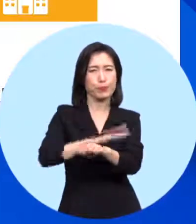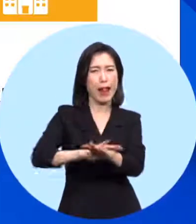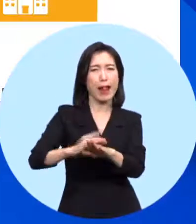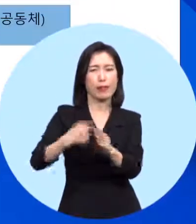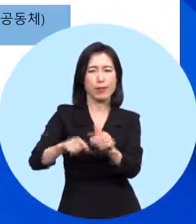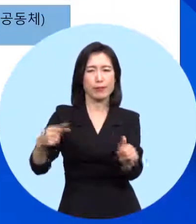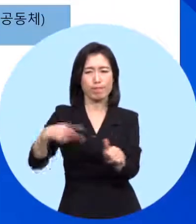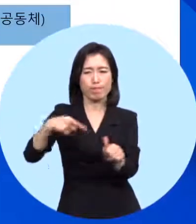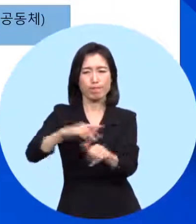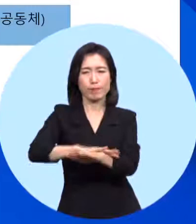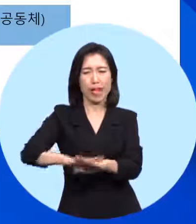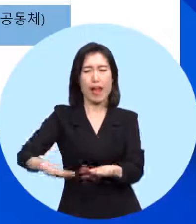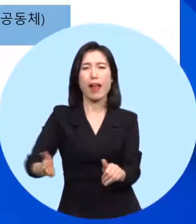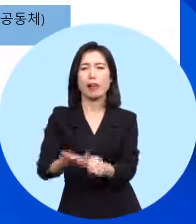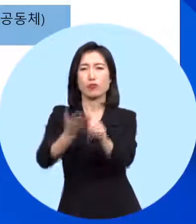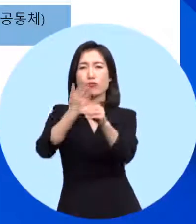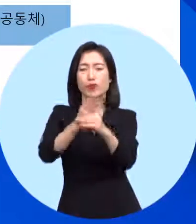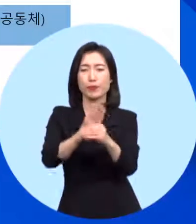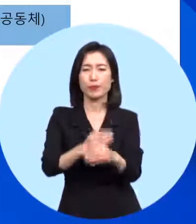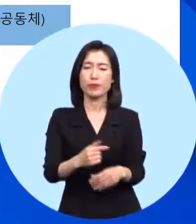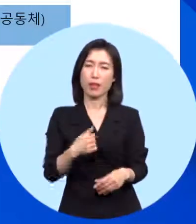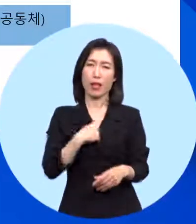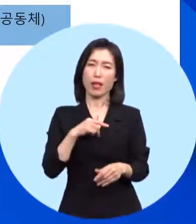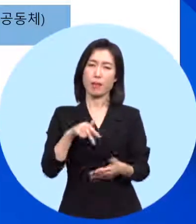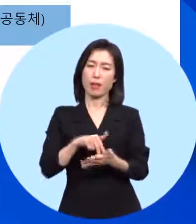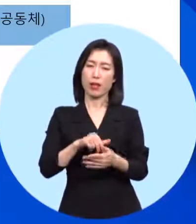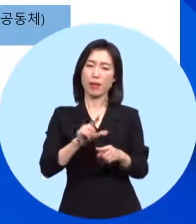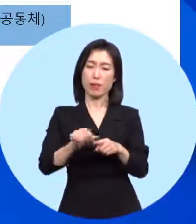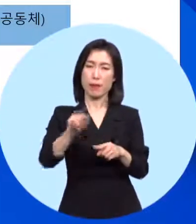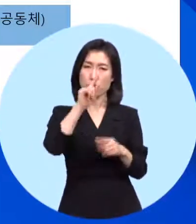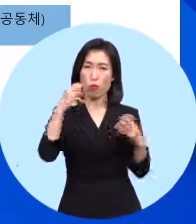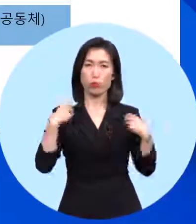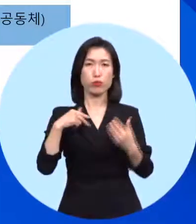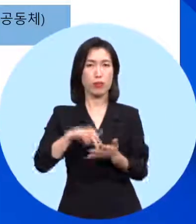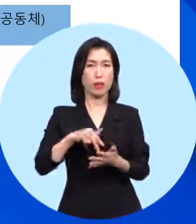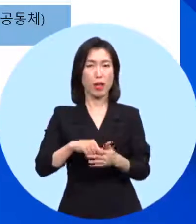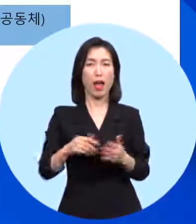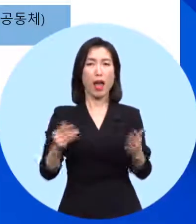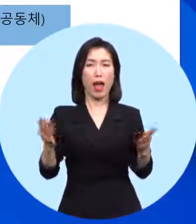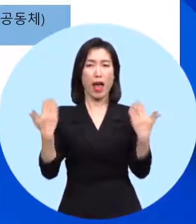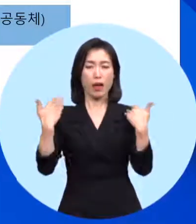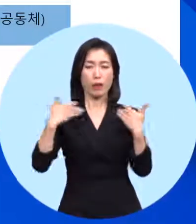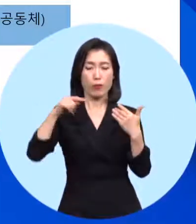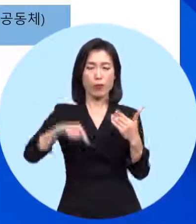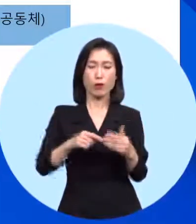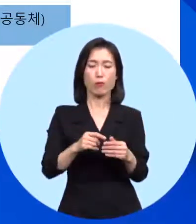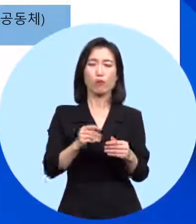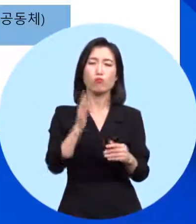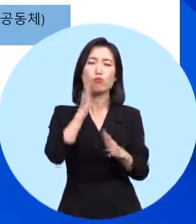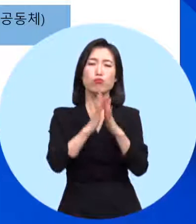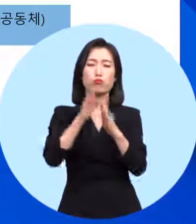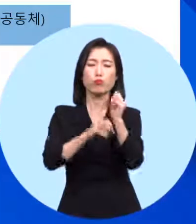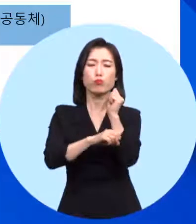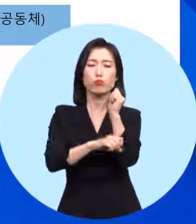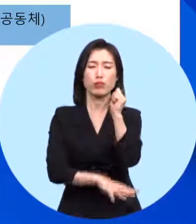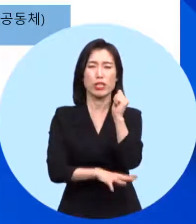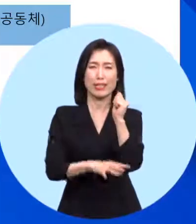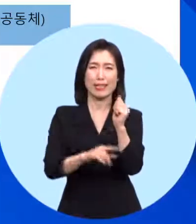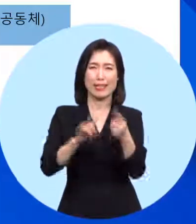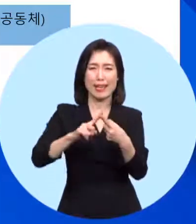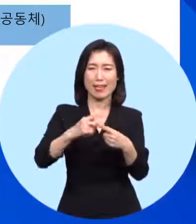있습니다. 저는 지방자치라고 하는 것은 교과서에서 풀뿌리 민주주의로